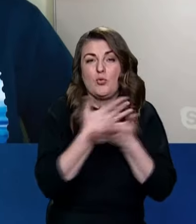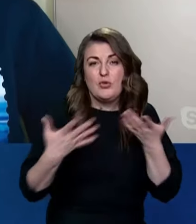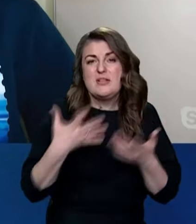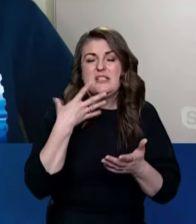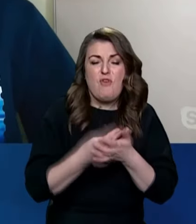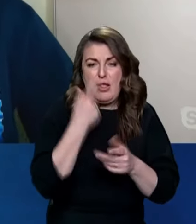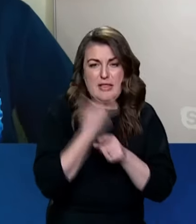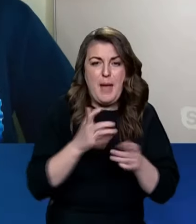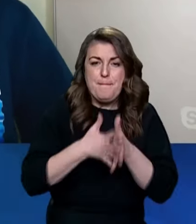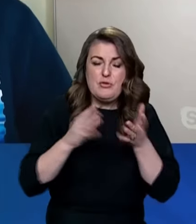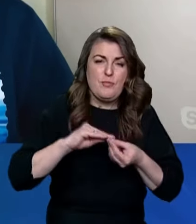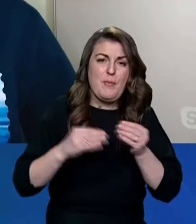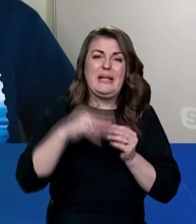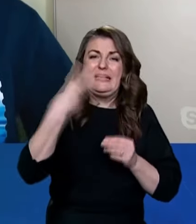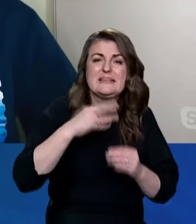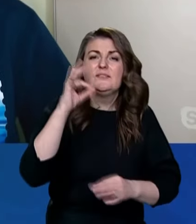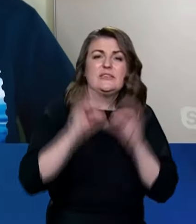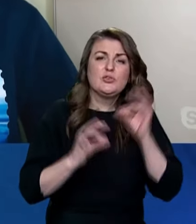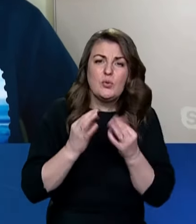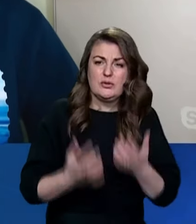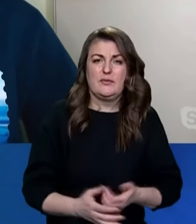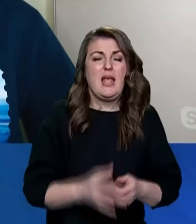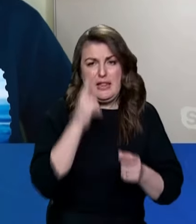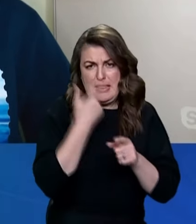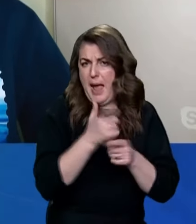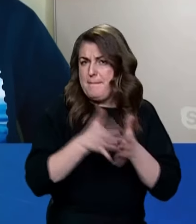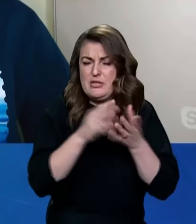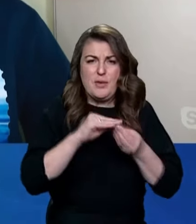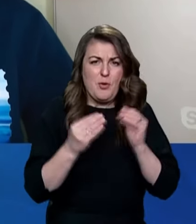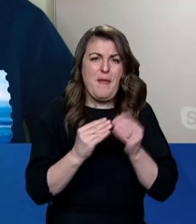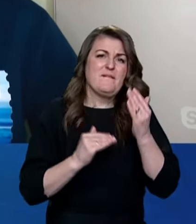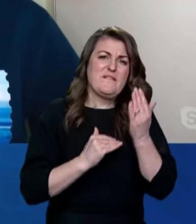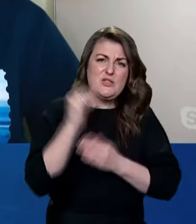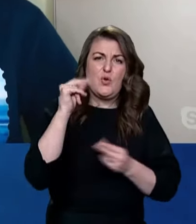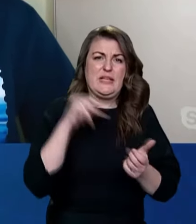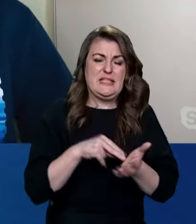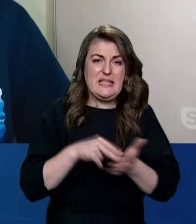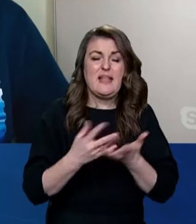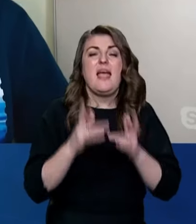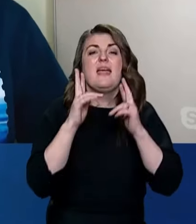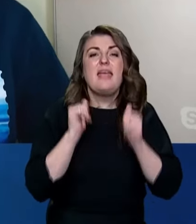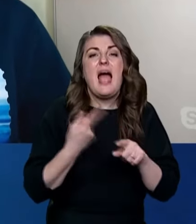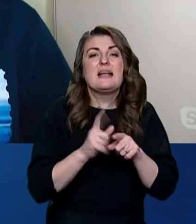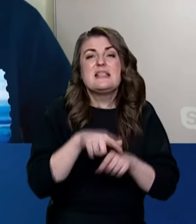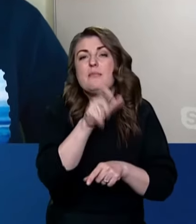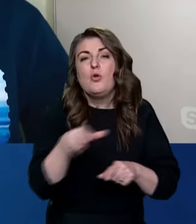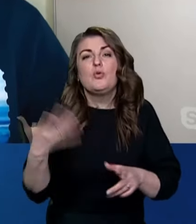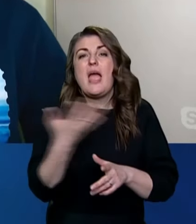своєю найбільшою проблемою. Розумієте? 30% найбільша проблема – високі ціни. От як цим